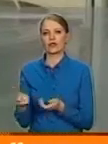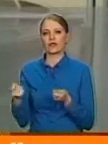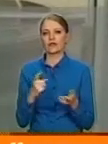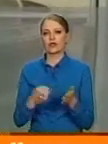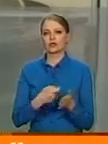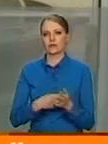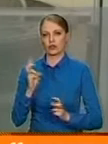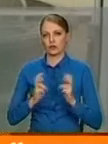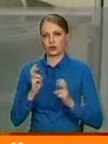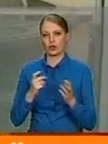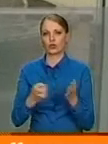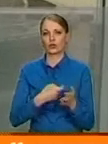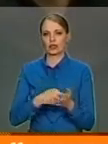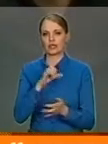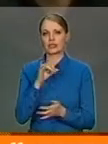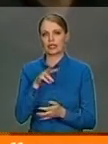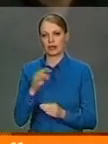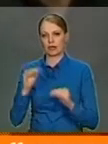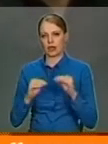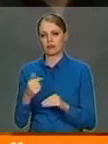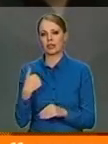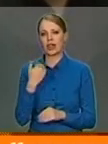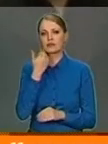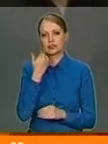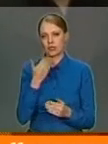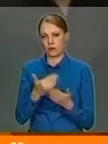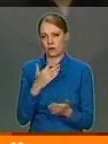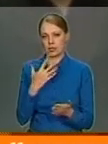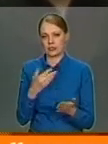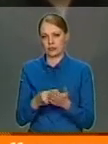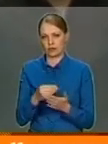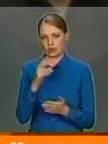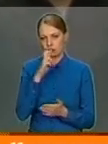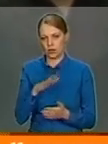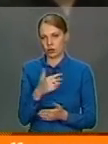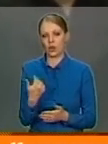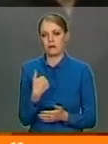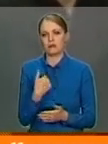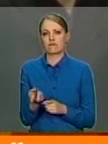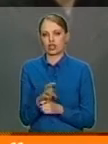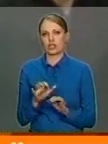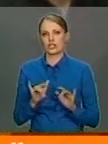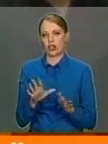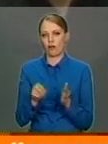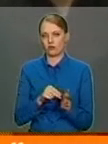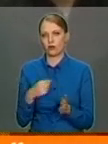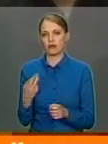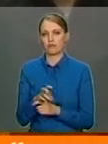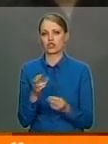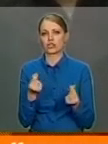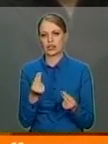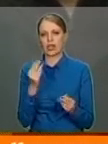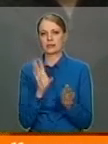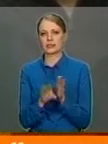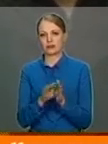Донбасу підприємство «Донецькхімреактив». Нам не стидно перед своєю країною, ми не іждивенці. Ми прийшли з ділом в Черкаси, ми прийшли з деньгами, з